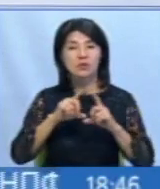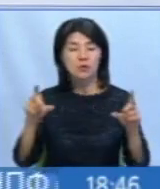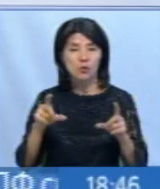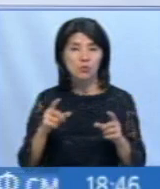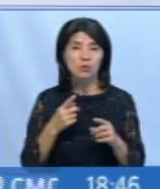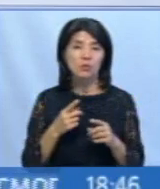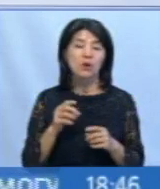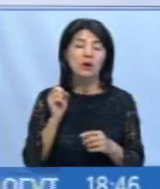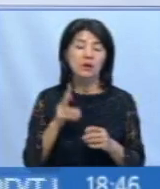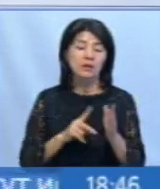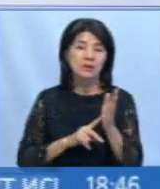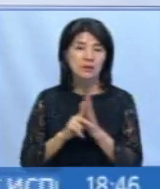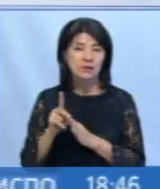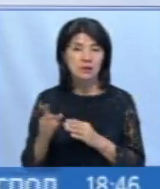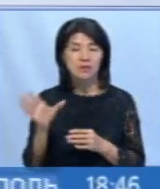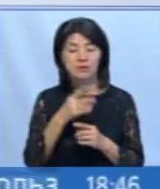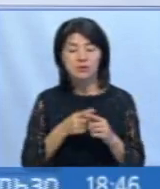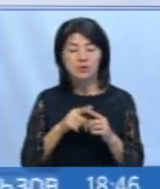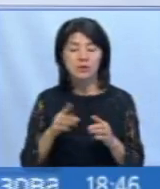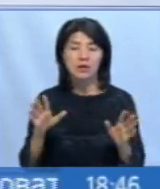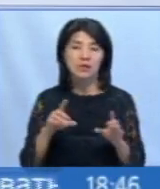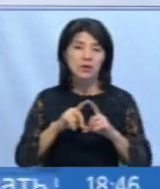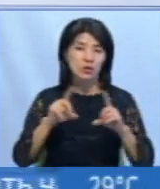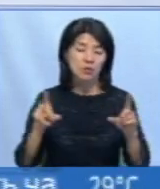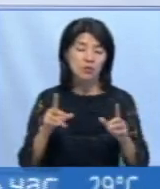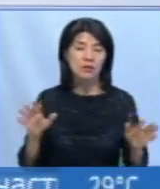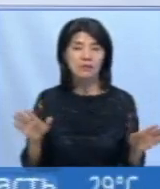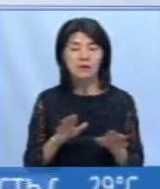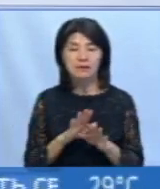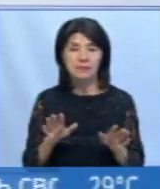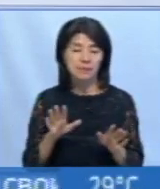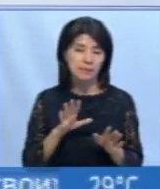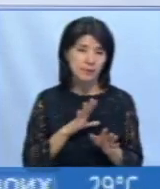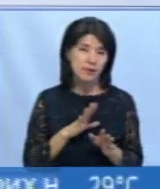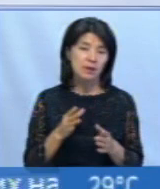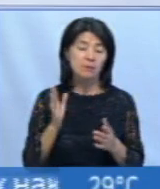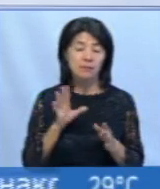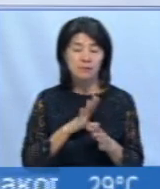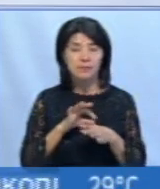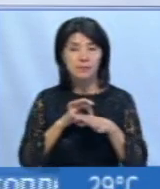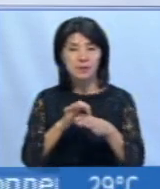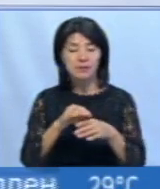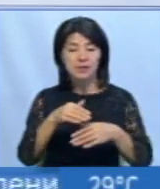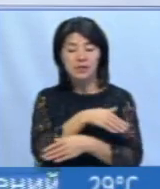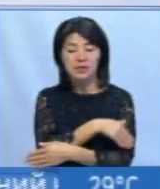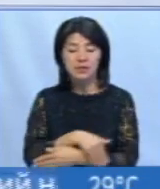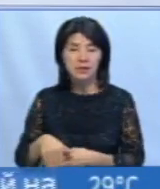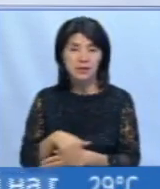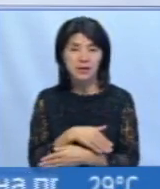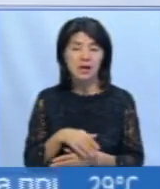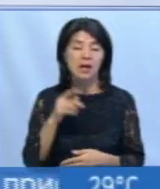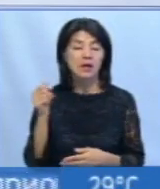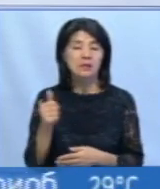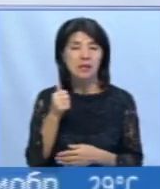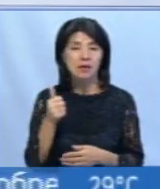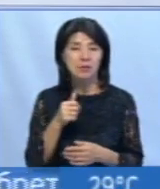в песне, со школьного двора. Там же, с учетом карантинных требований, была проведена линейка. О самом запоминающемся Дне